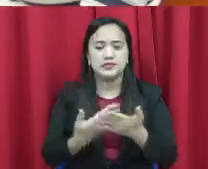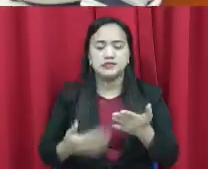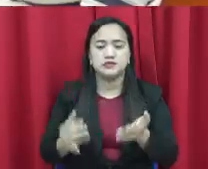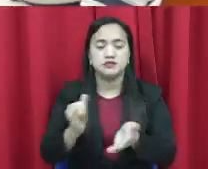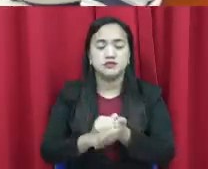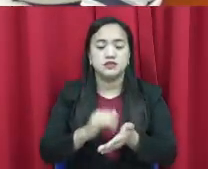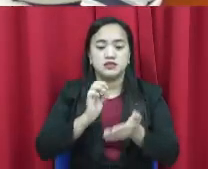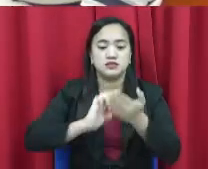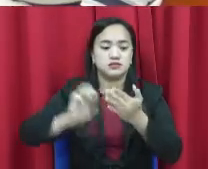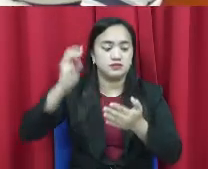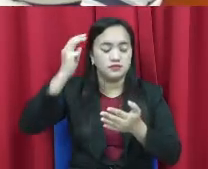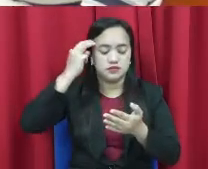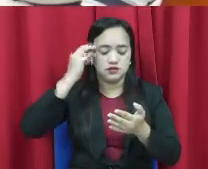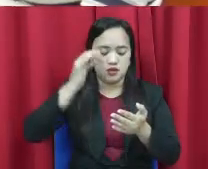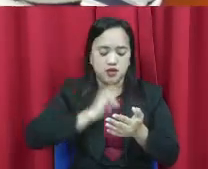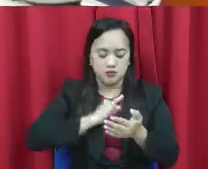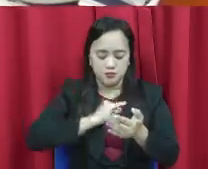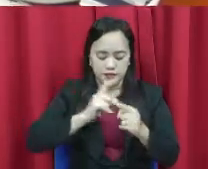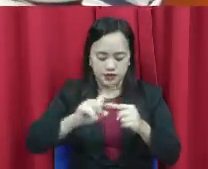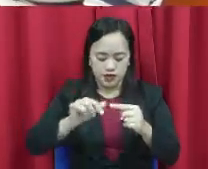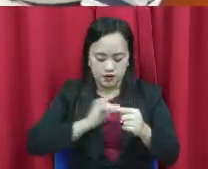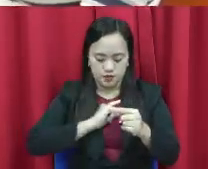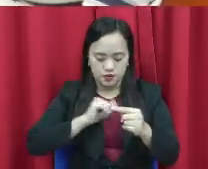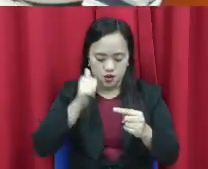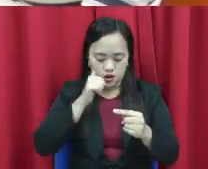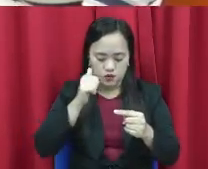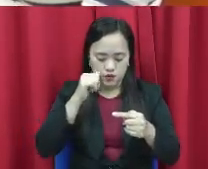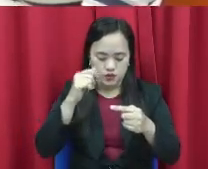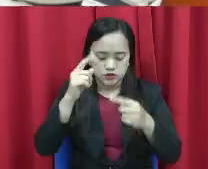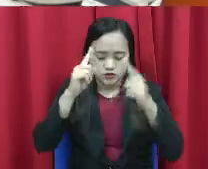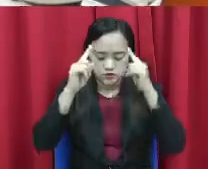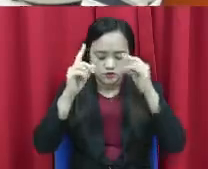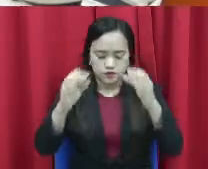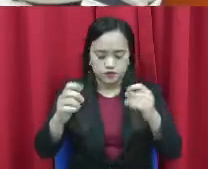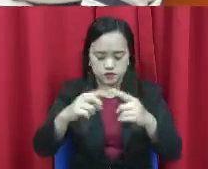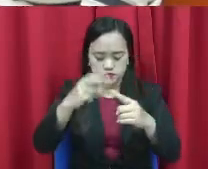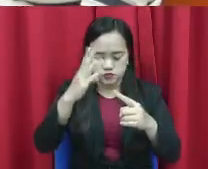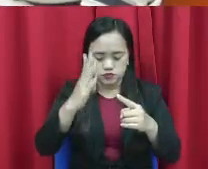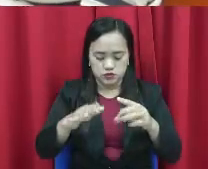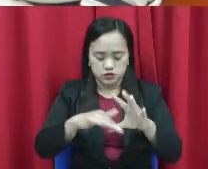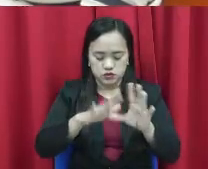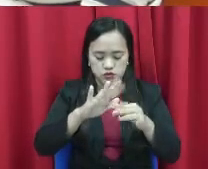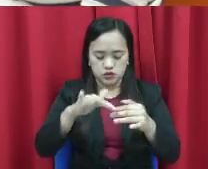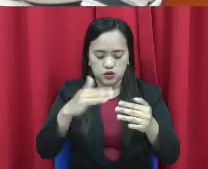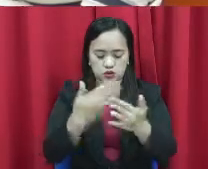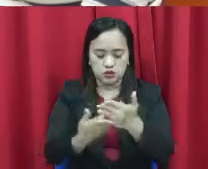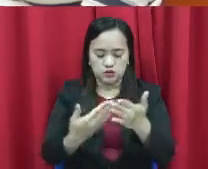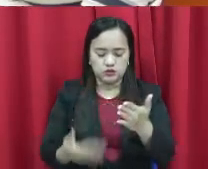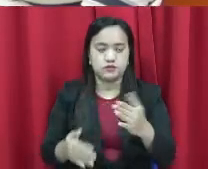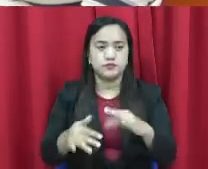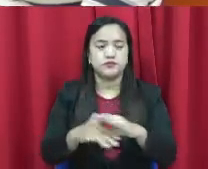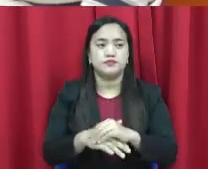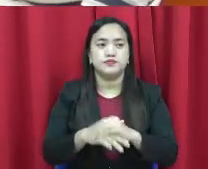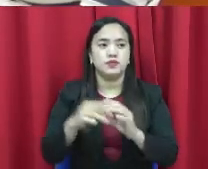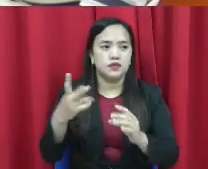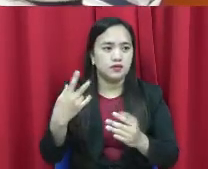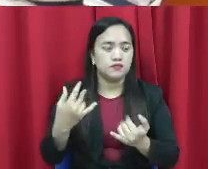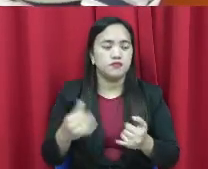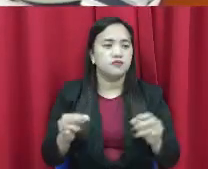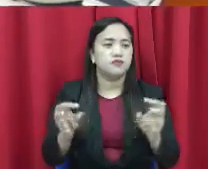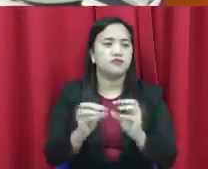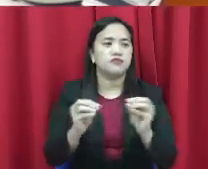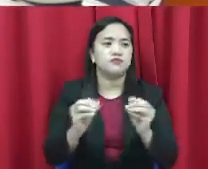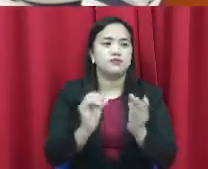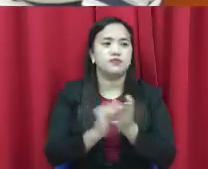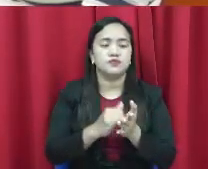if I will focus on God sa aming pagsasama Hindi po mangyayari yung mga ganon